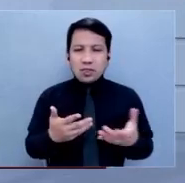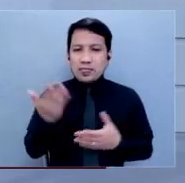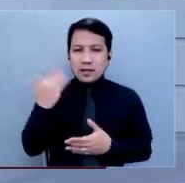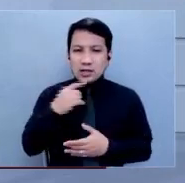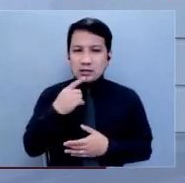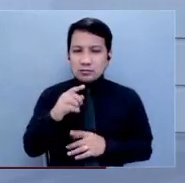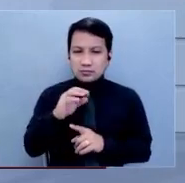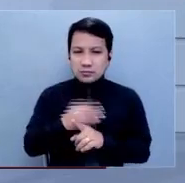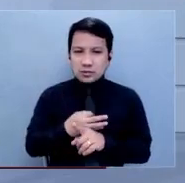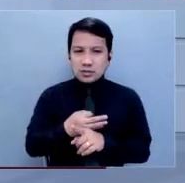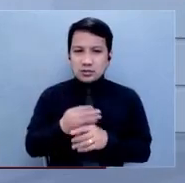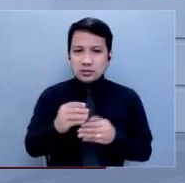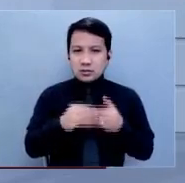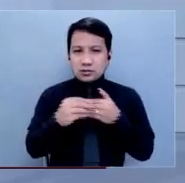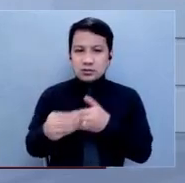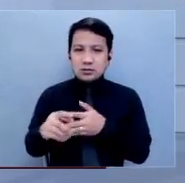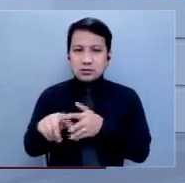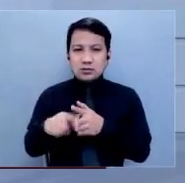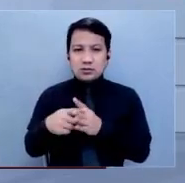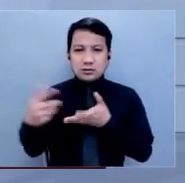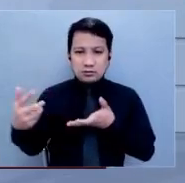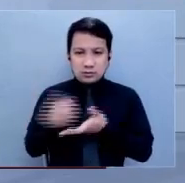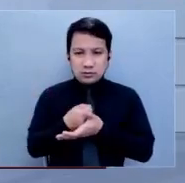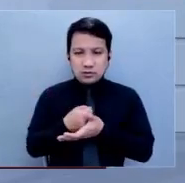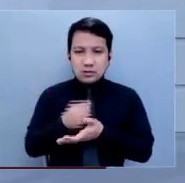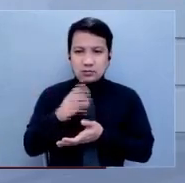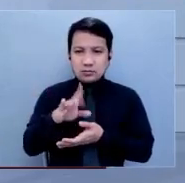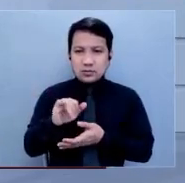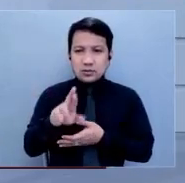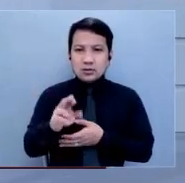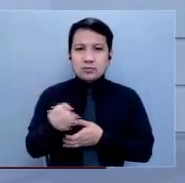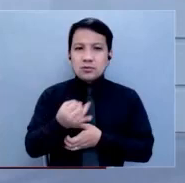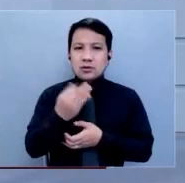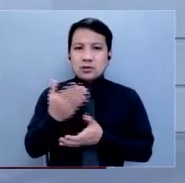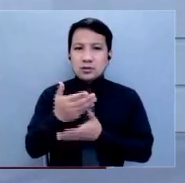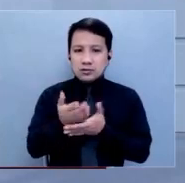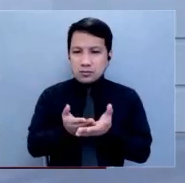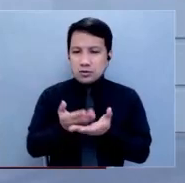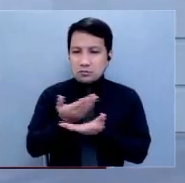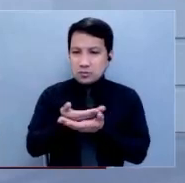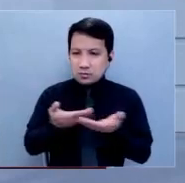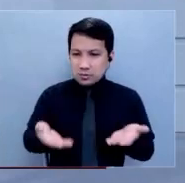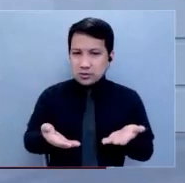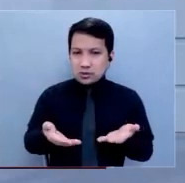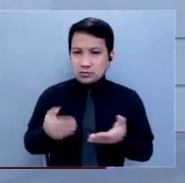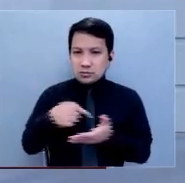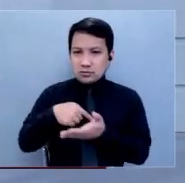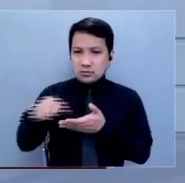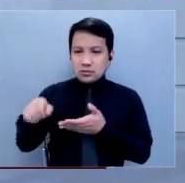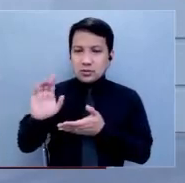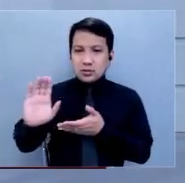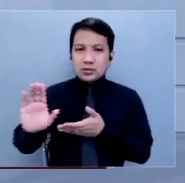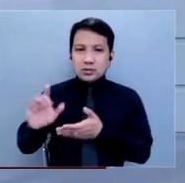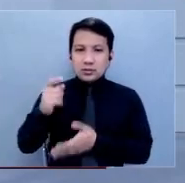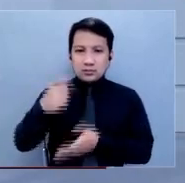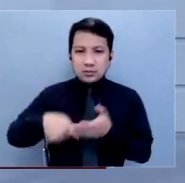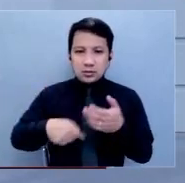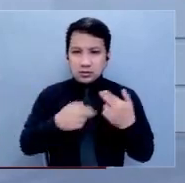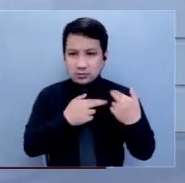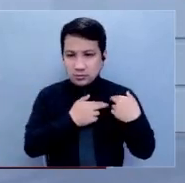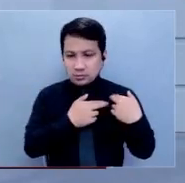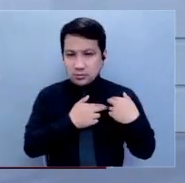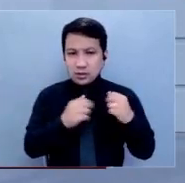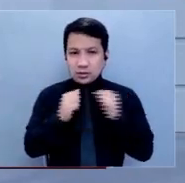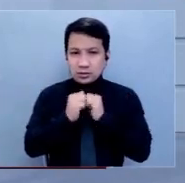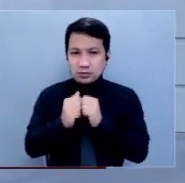1993, nagsimula ng kumpiskahin ng BIR ang ilan sa kanilang mga ari-arian bilang pambayad sa mga tax liabilities. Kasama po rito